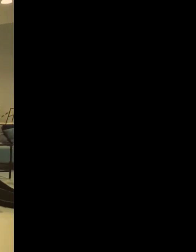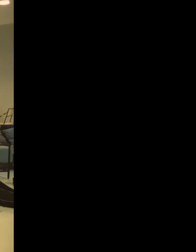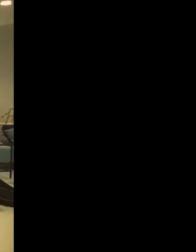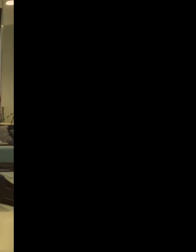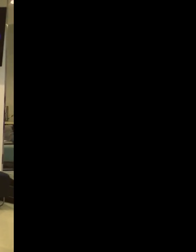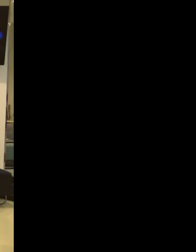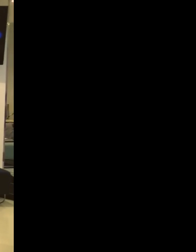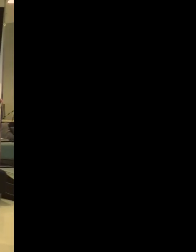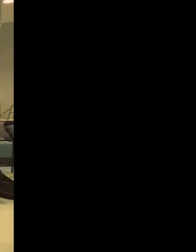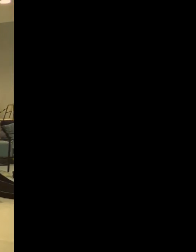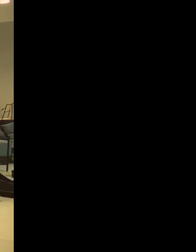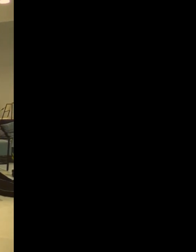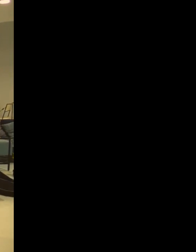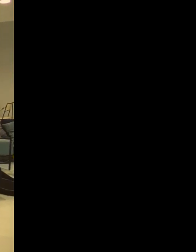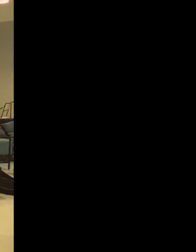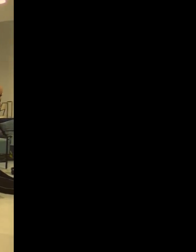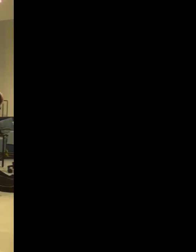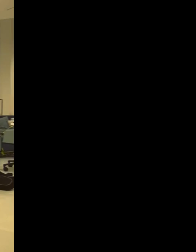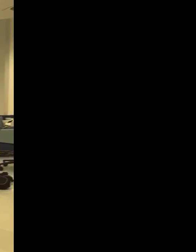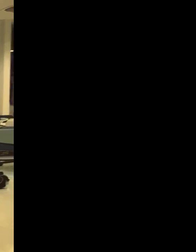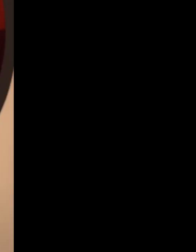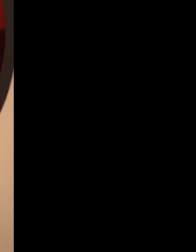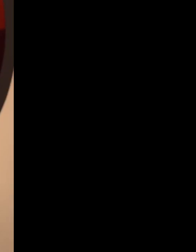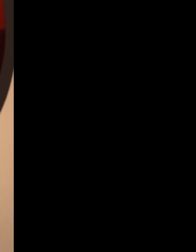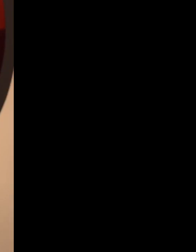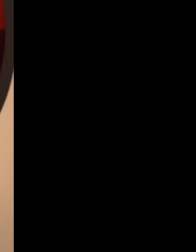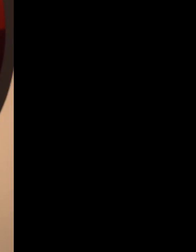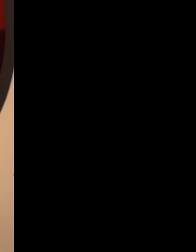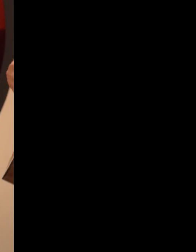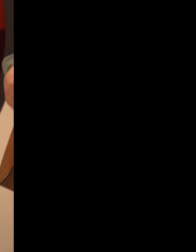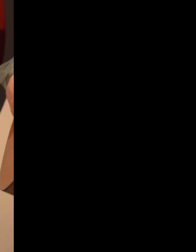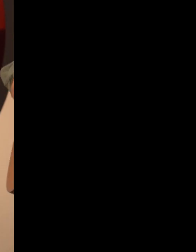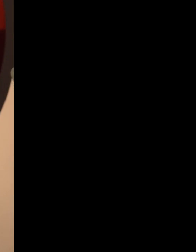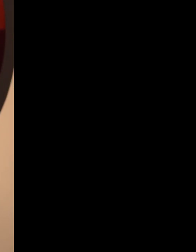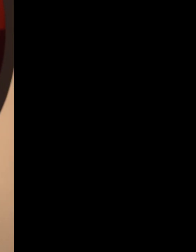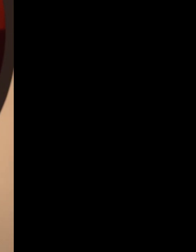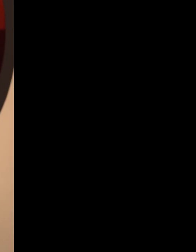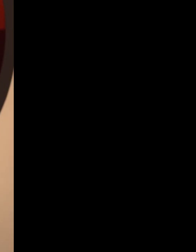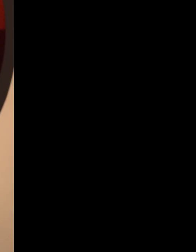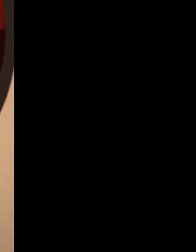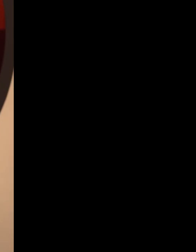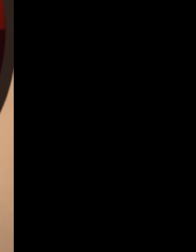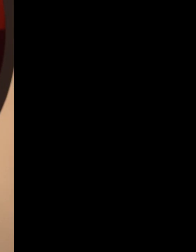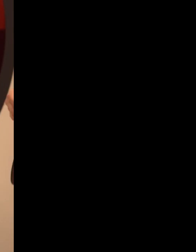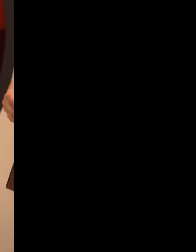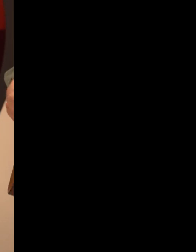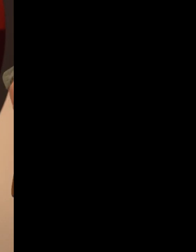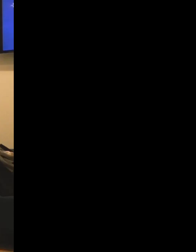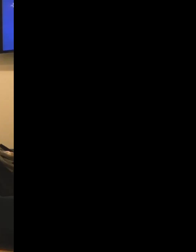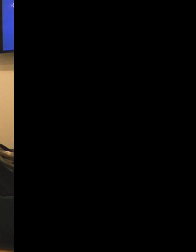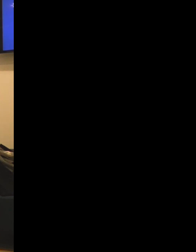planned. You're like an angel sent from up above.